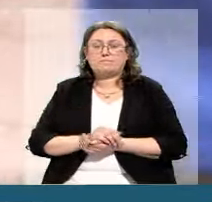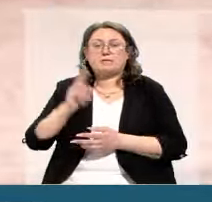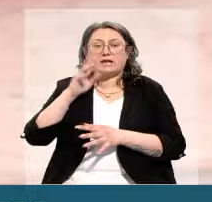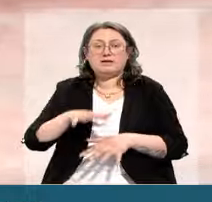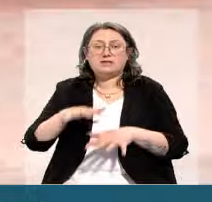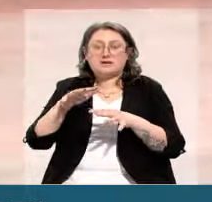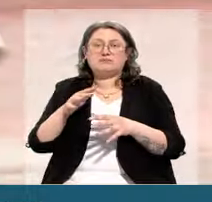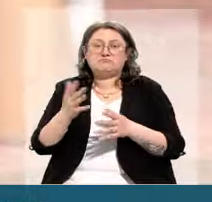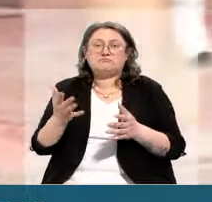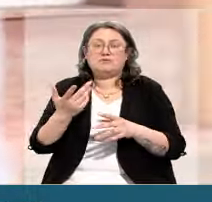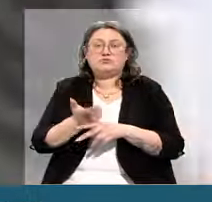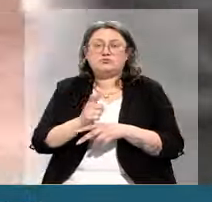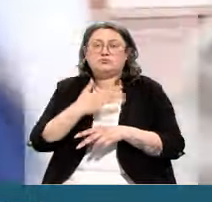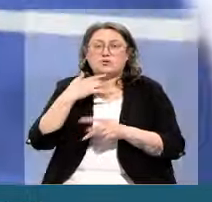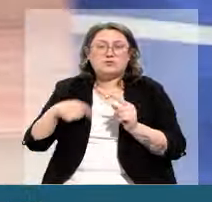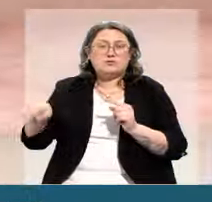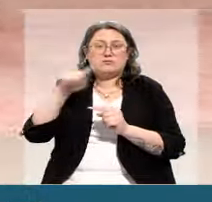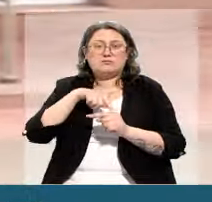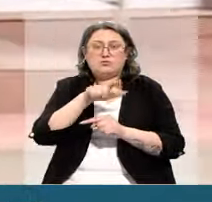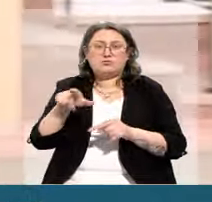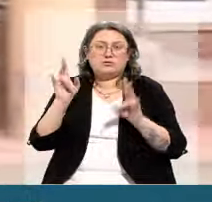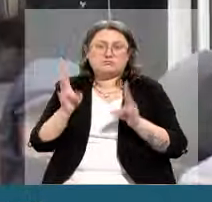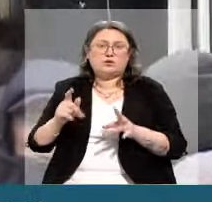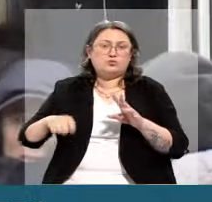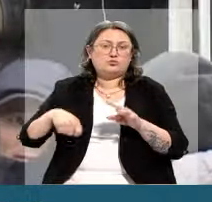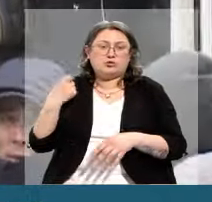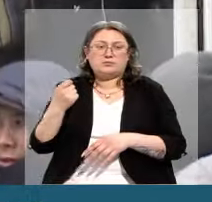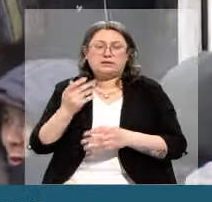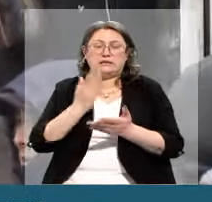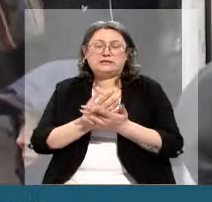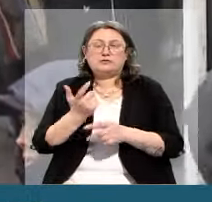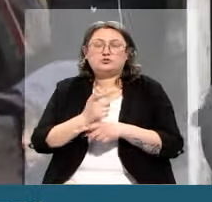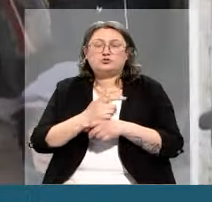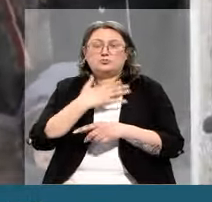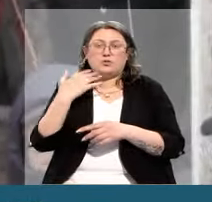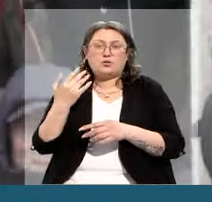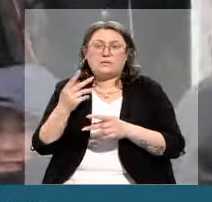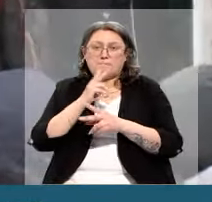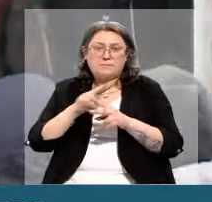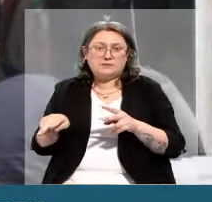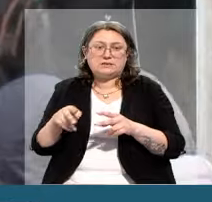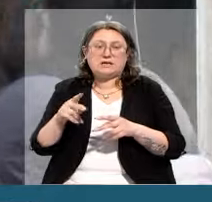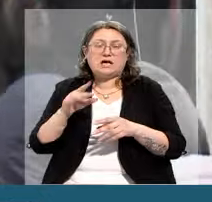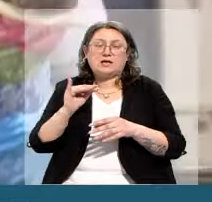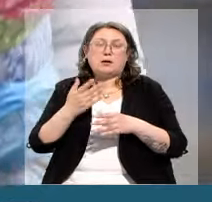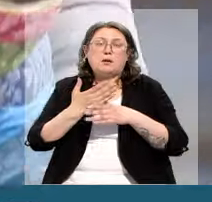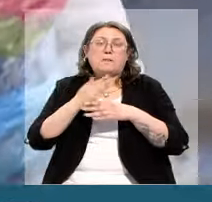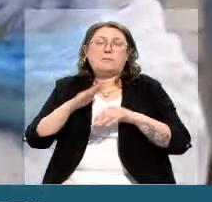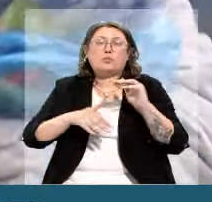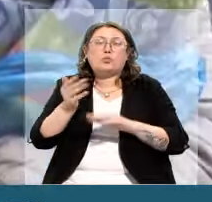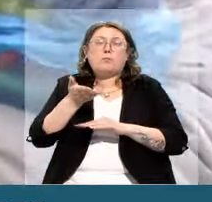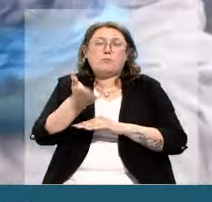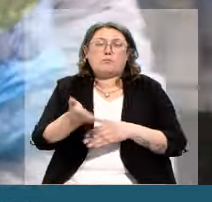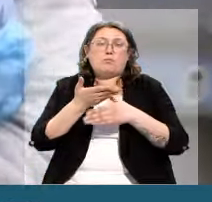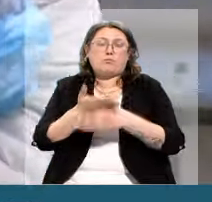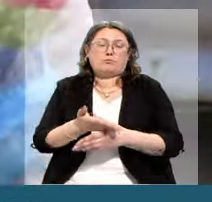тигізді. Әйтеуір жан шығыны жоқ, ал мал шығыны көп. Қиын қыстау уақытта тұтас ел болып еңсесі түскен қауымға қол ұшын созу ауызбіршіліктің